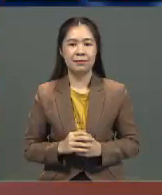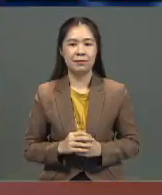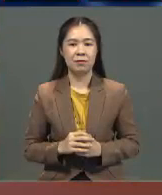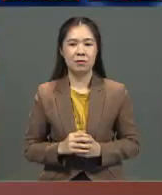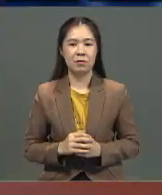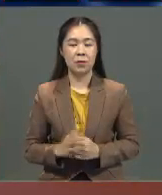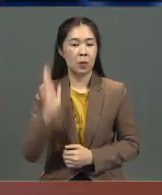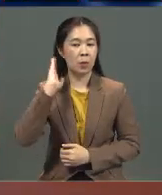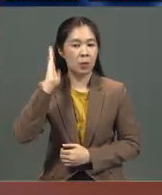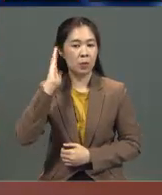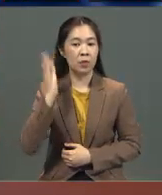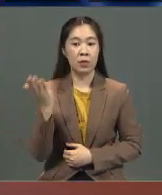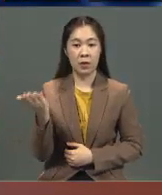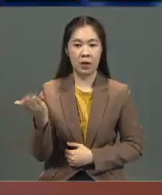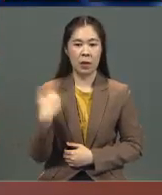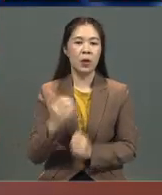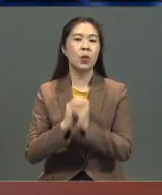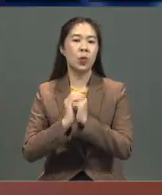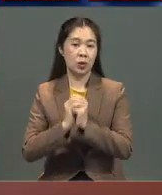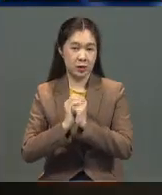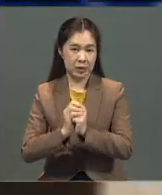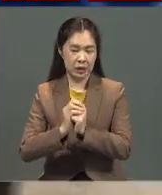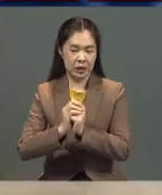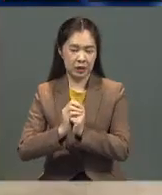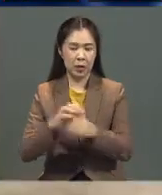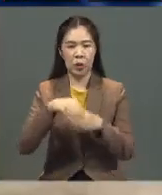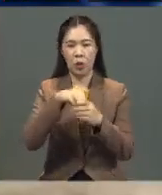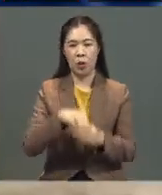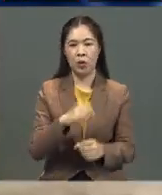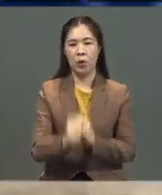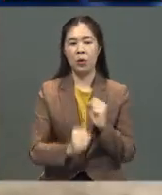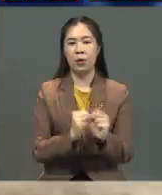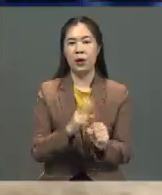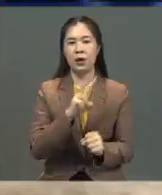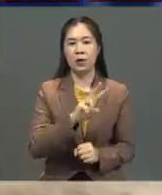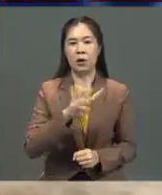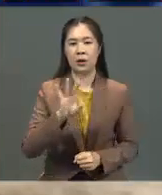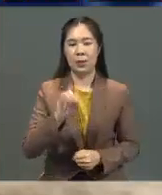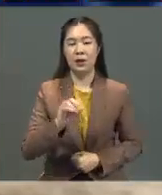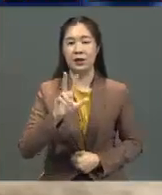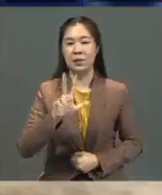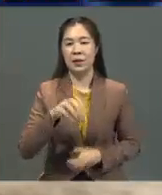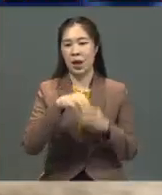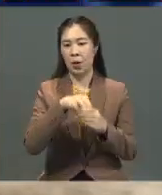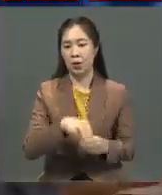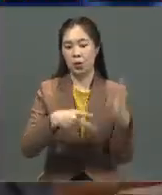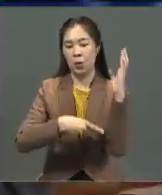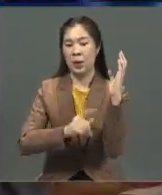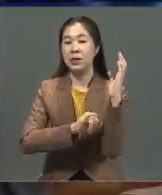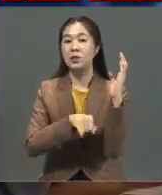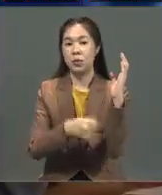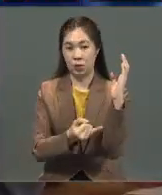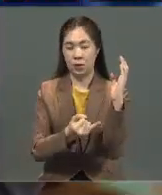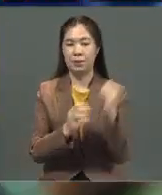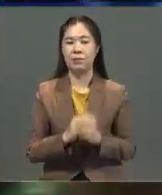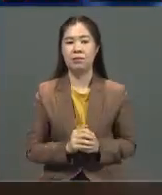สำหรับนายซีอุยแซ่อึ้งเป็นชาวจีนที่เข้ามาอาศัยอยู่ในไทยเมื่อปี2483ที่อำเภอทับสะแกจังหวัดประจวบคีรีขัน